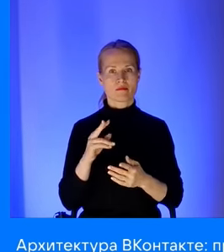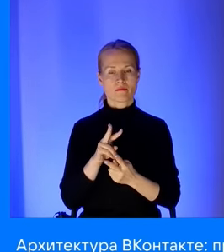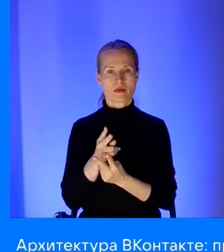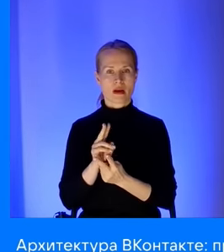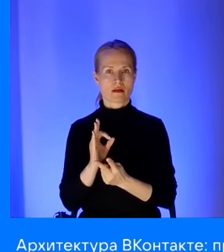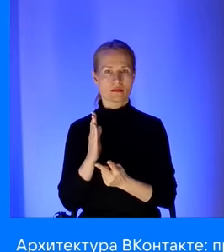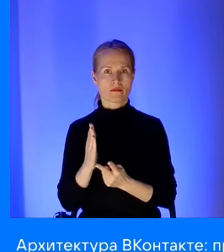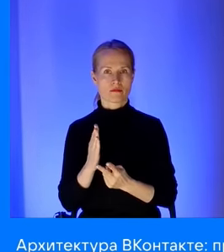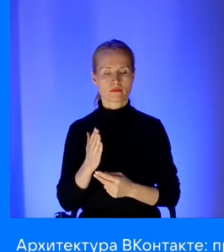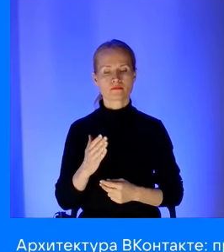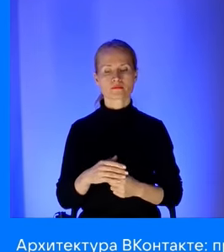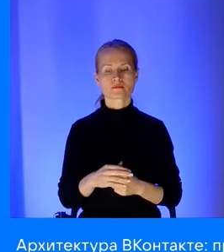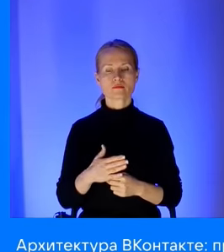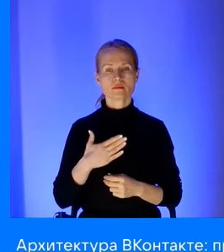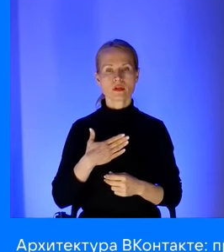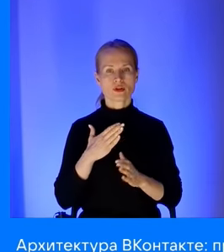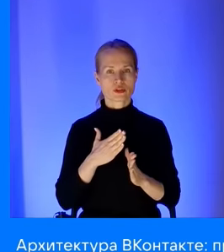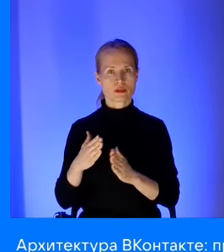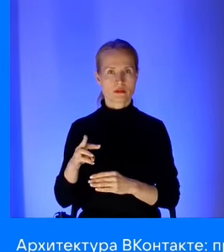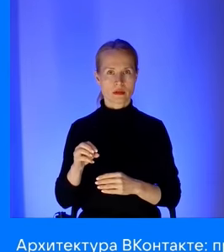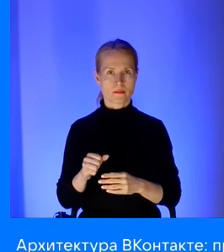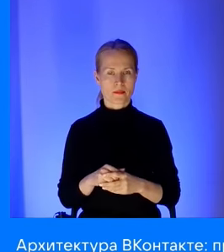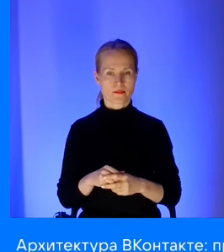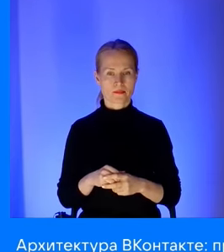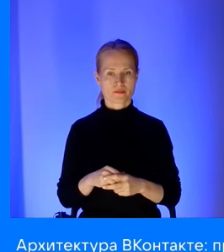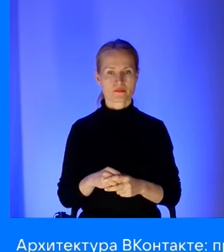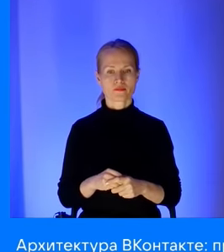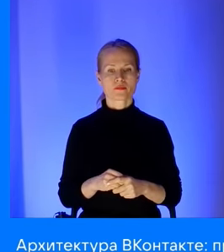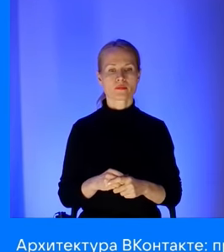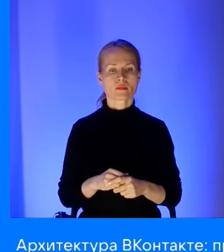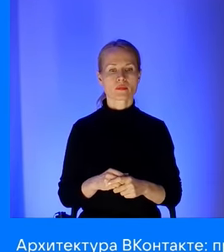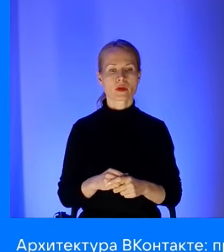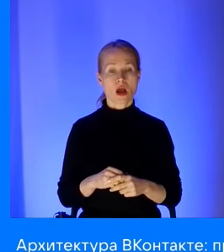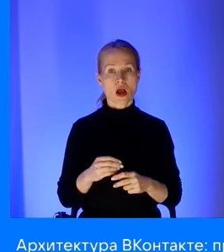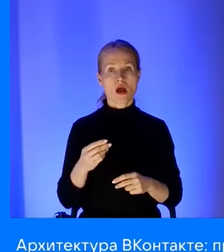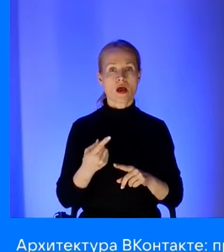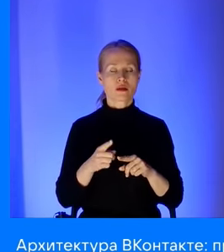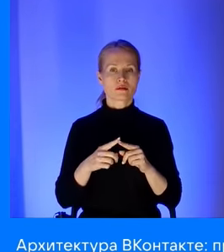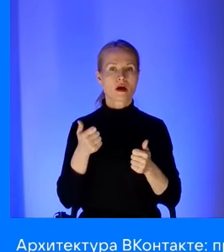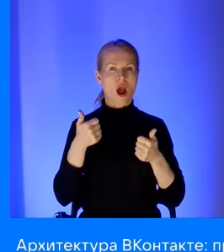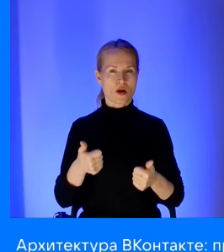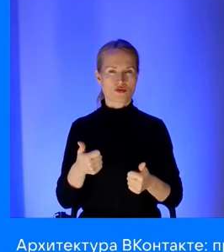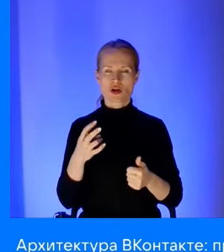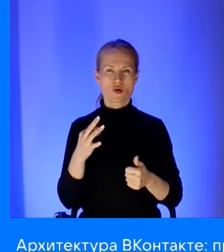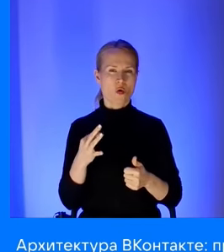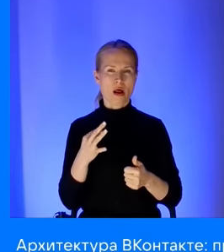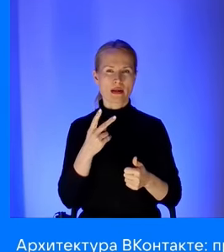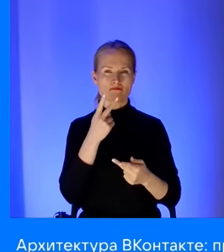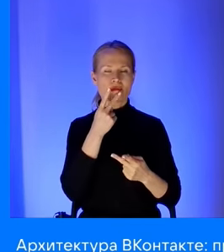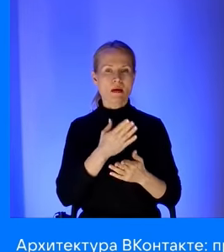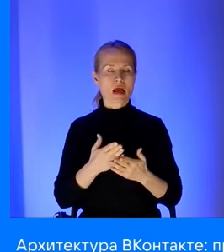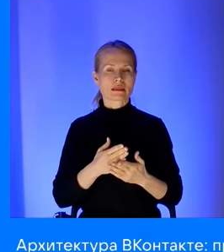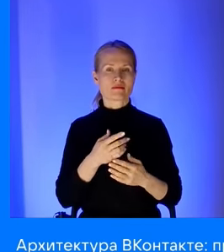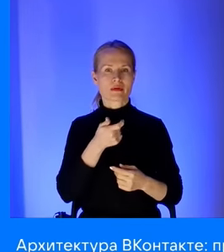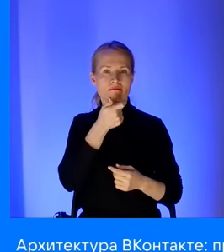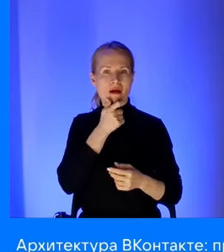вариантов наша система чате здесь консенсус штука хорошая но она не доказывает корректность и